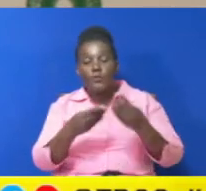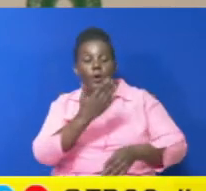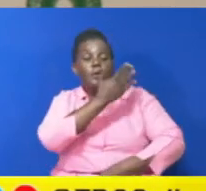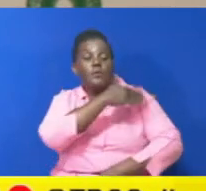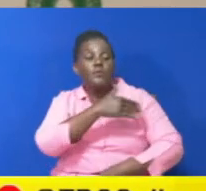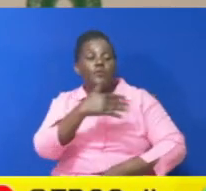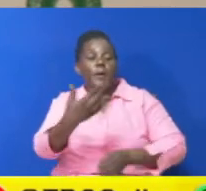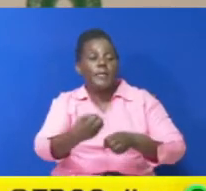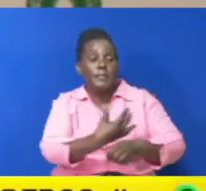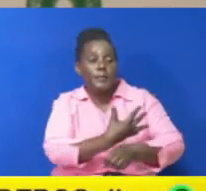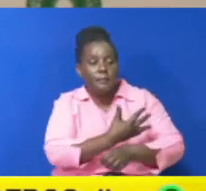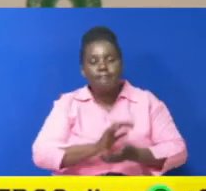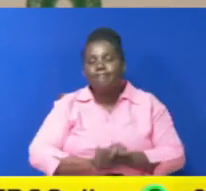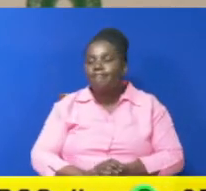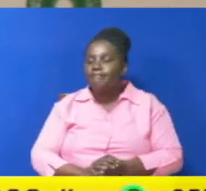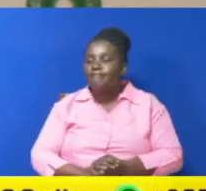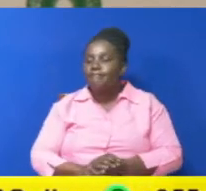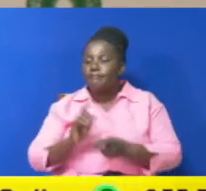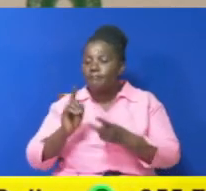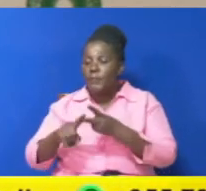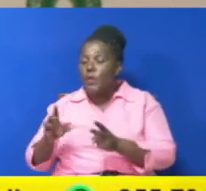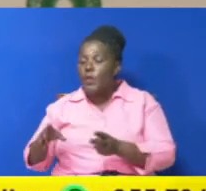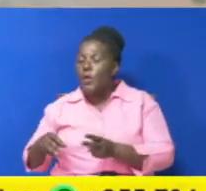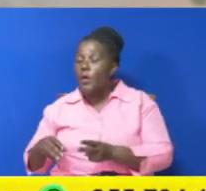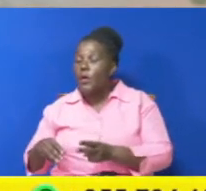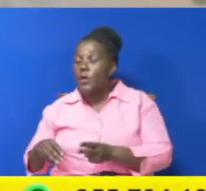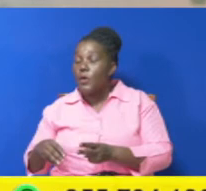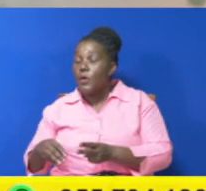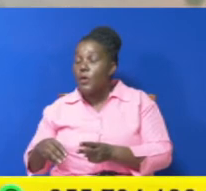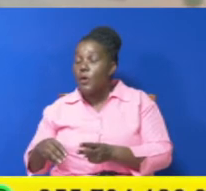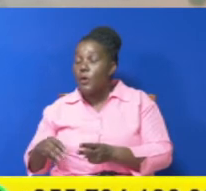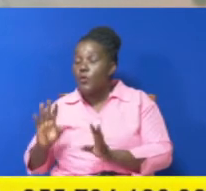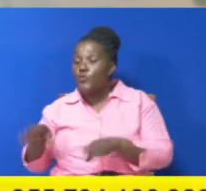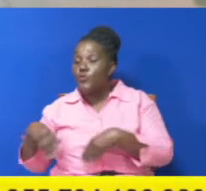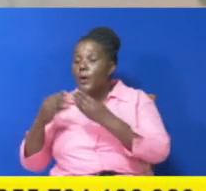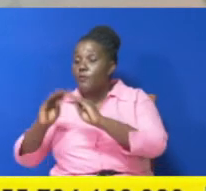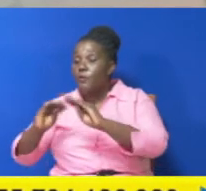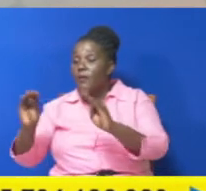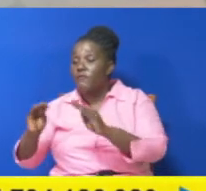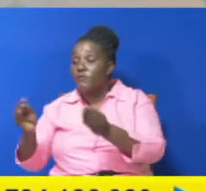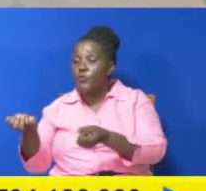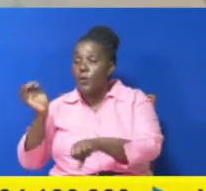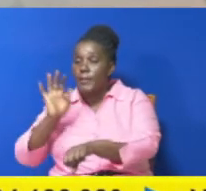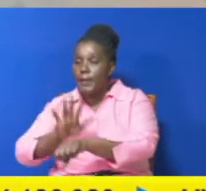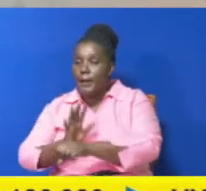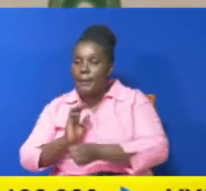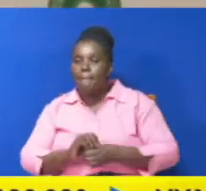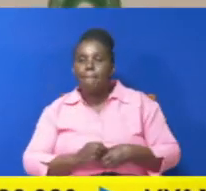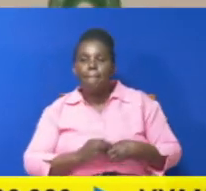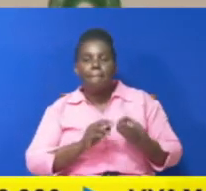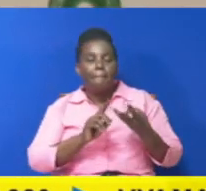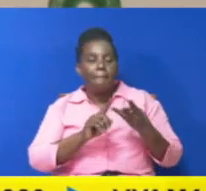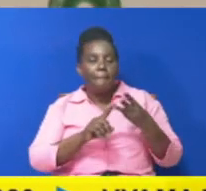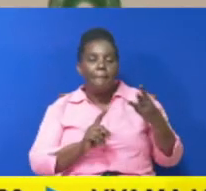kuna kufanya mafunzo, yani kujenga ujuzi kwa wataalamu wa saratani. Tumeweza